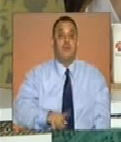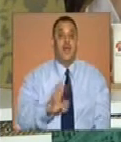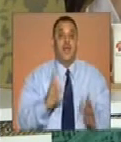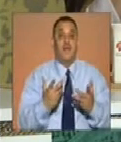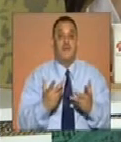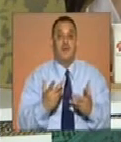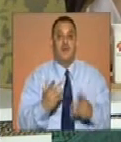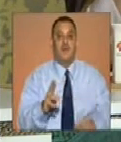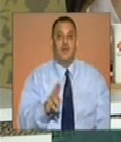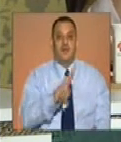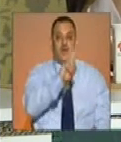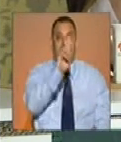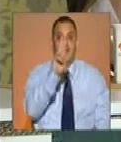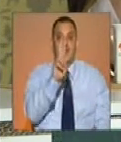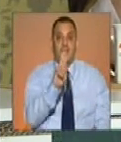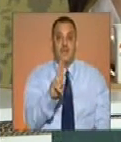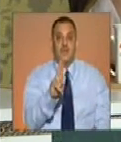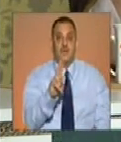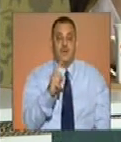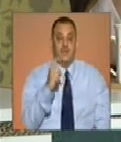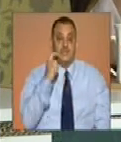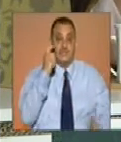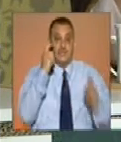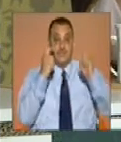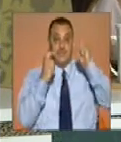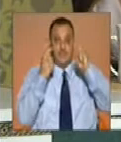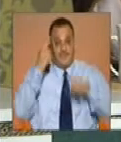كثير. اسمح لي يا أخ أحمد، أنت عندك وسواس أيضا؟